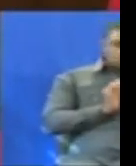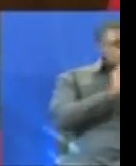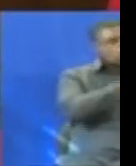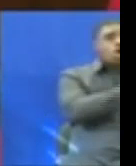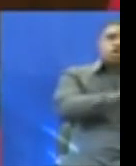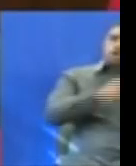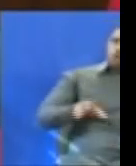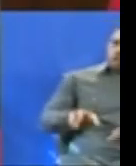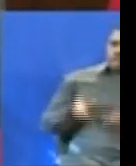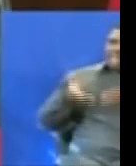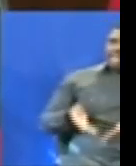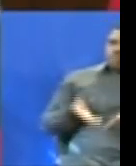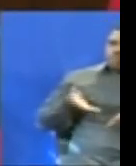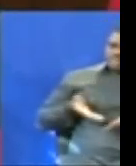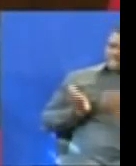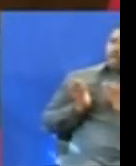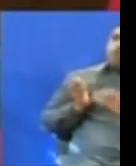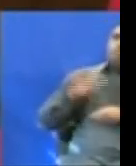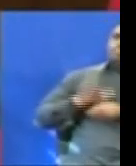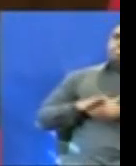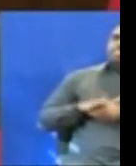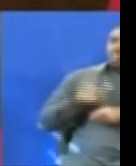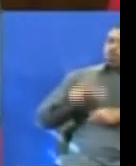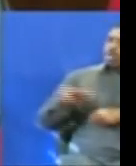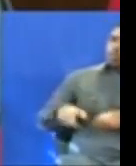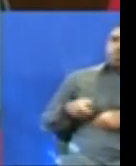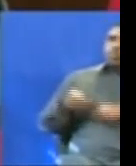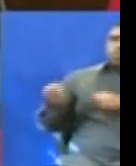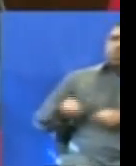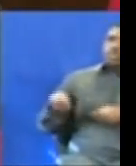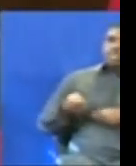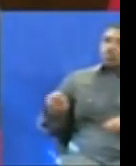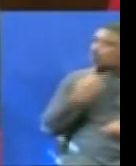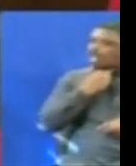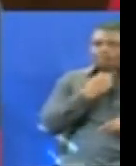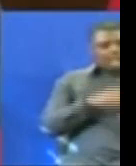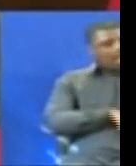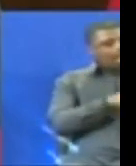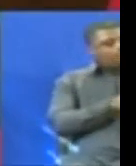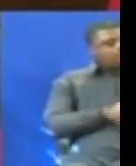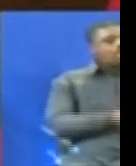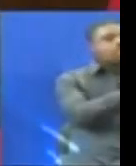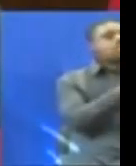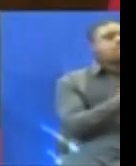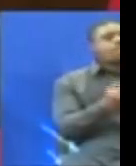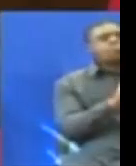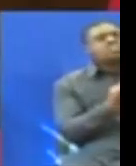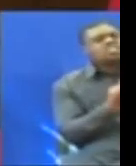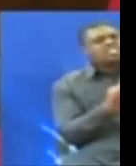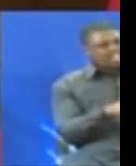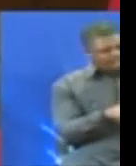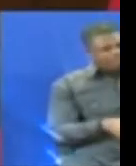Leo mazao mengi ya wakulima yanakwama au yanaharibika njiani kwa sababu ya ubovu wa barabara. Ni